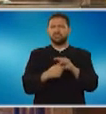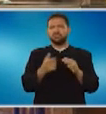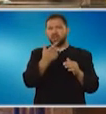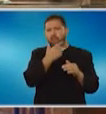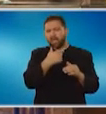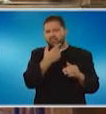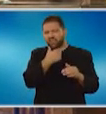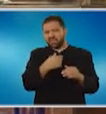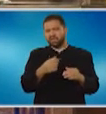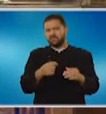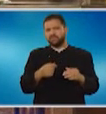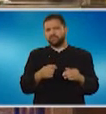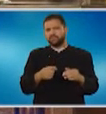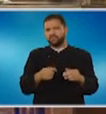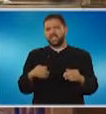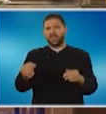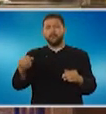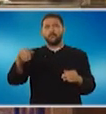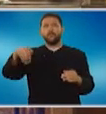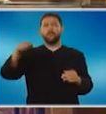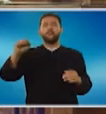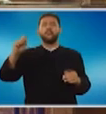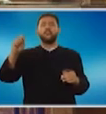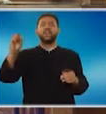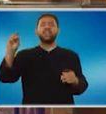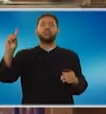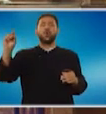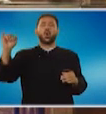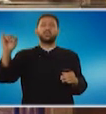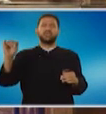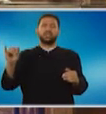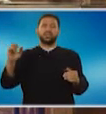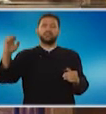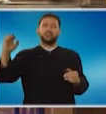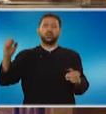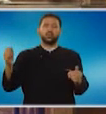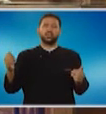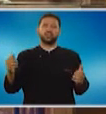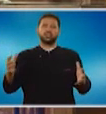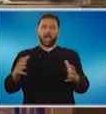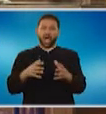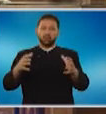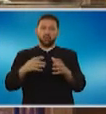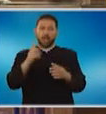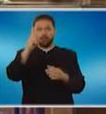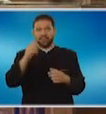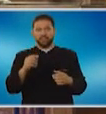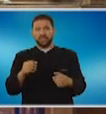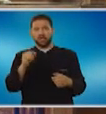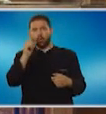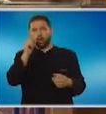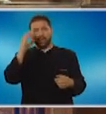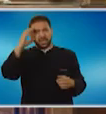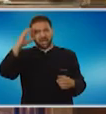spunem, cea care a animat și a făcut să se adune, a coagulat primele comunități